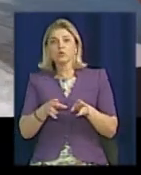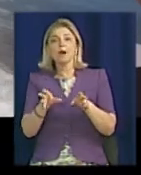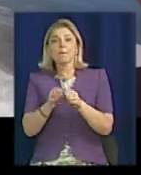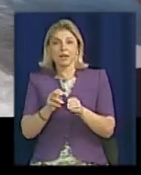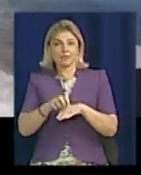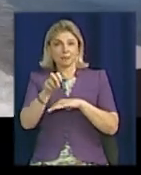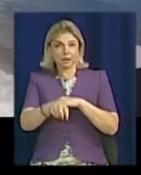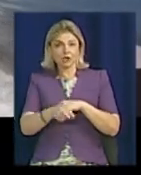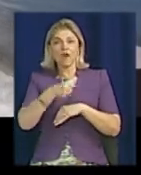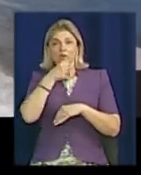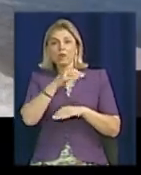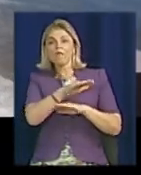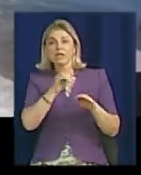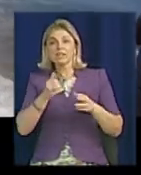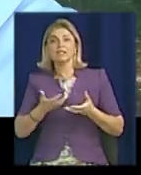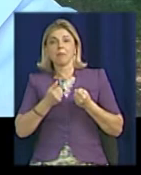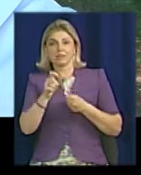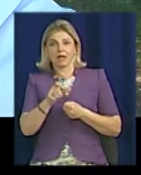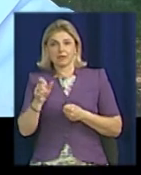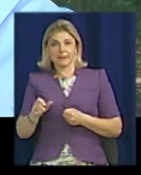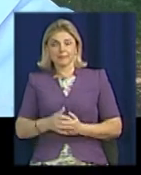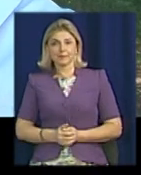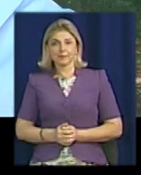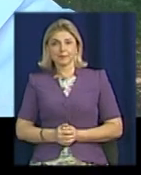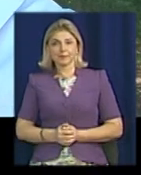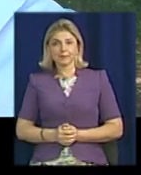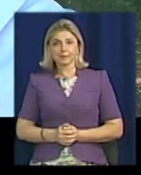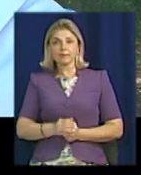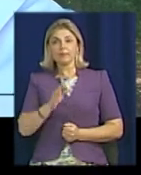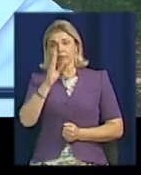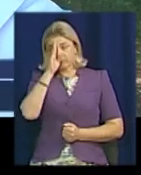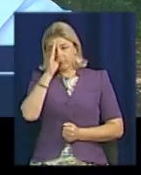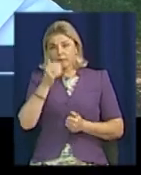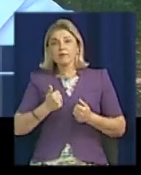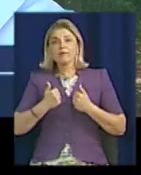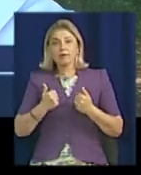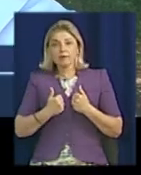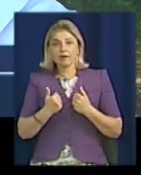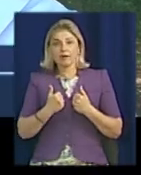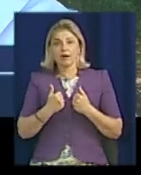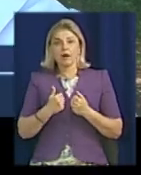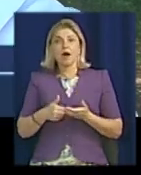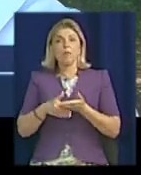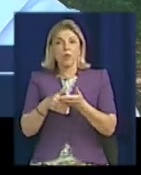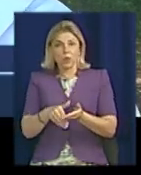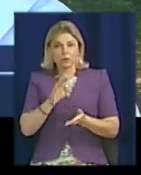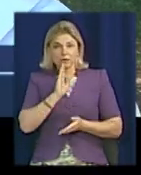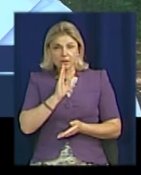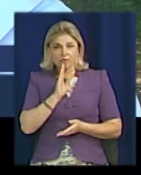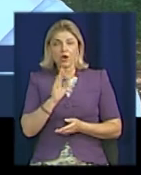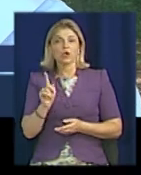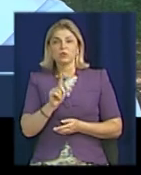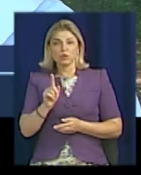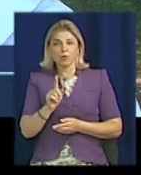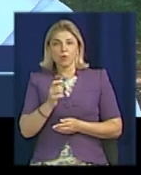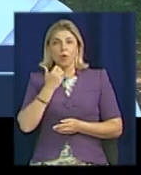нею. Дорослі викликали рятувальників. Він намагався оказати їй допомогу через те, що